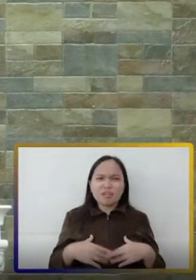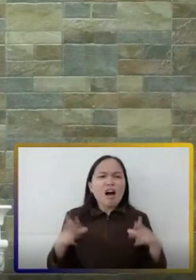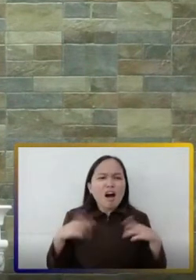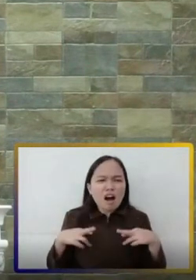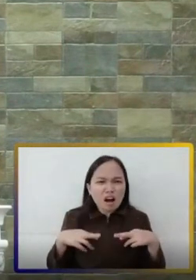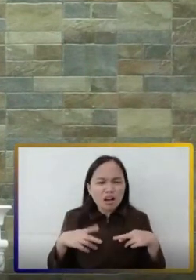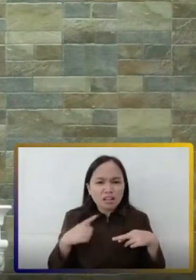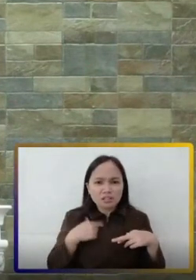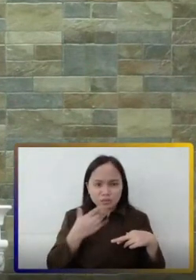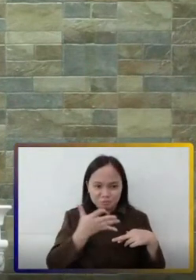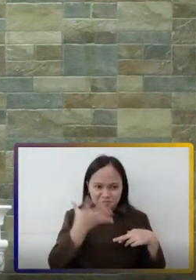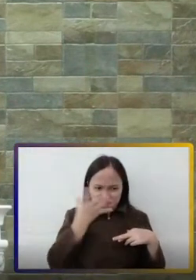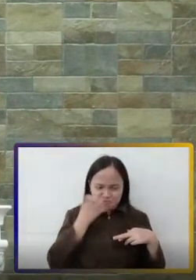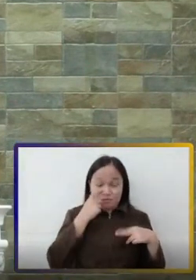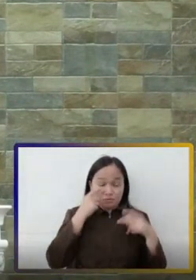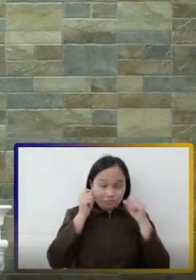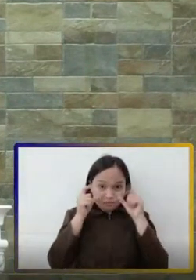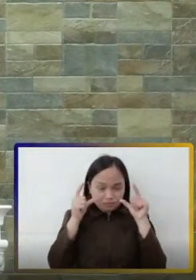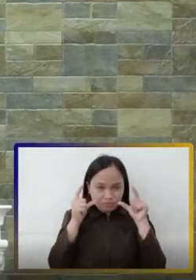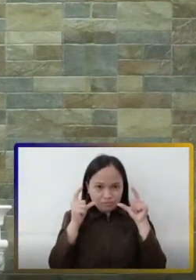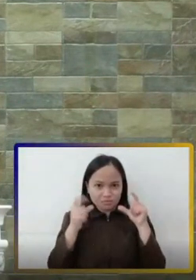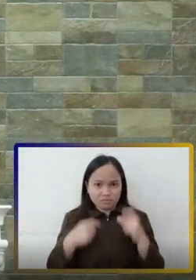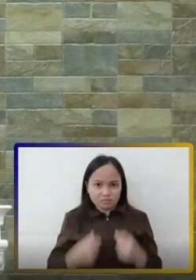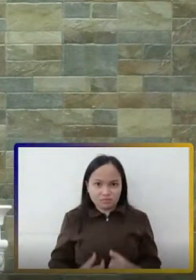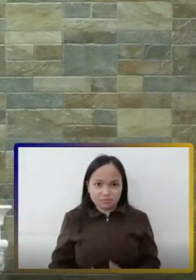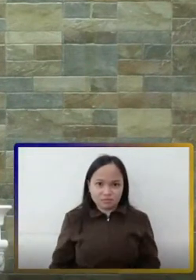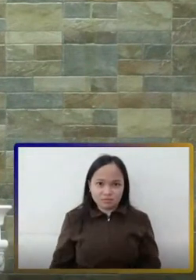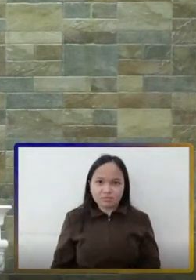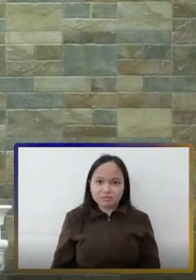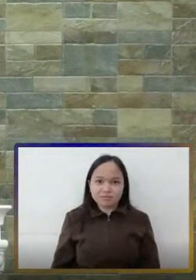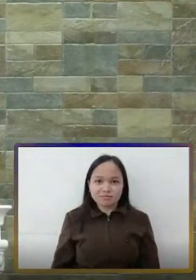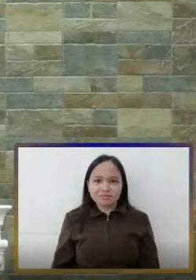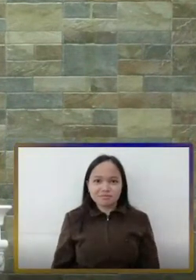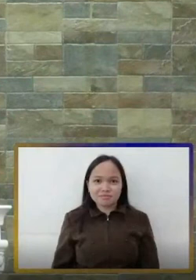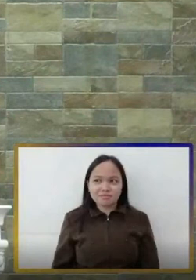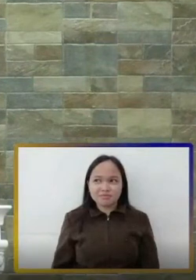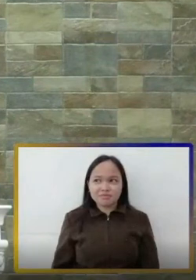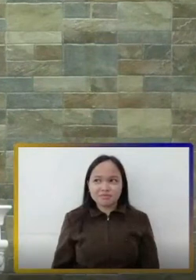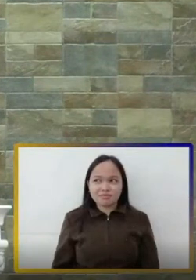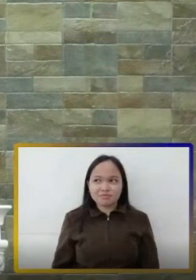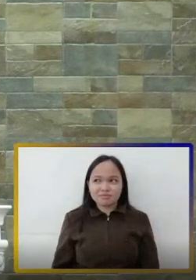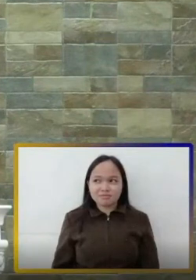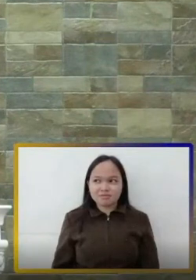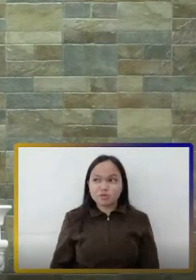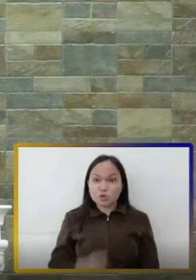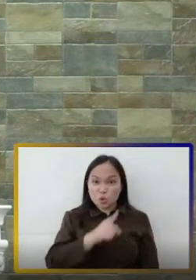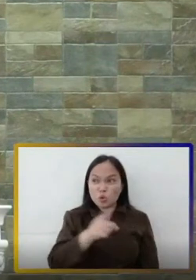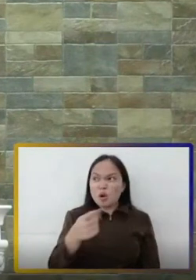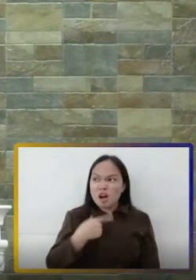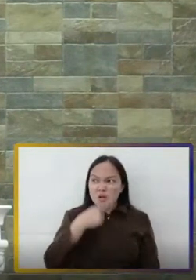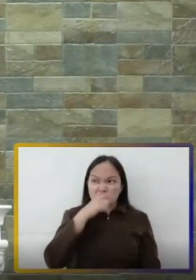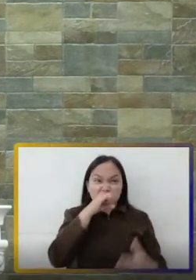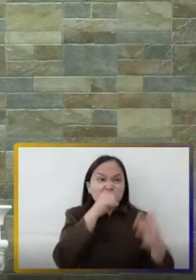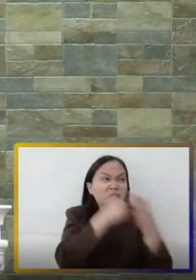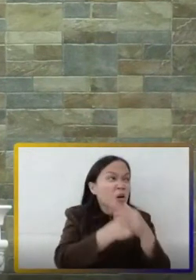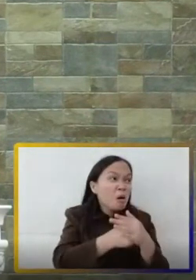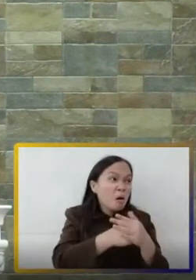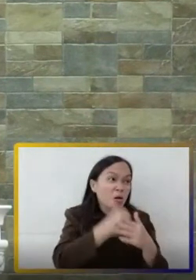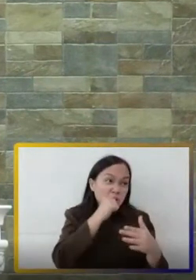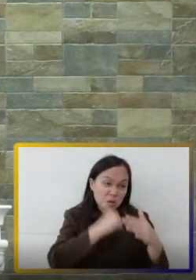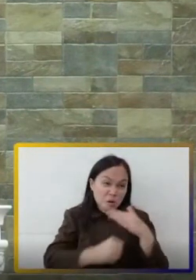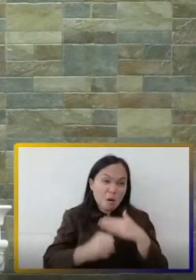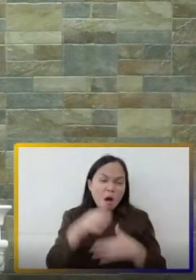Nakakatakot na nga ang mukha, palalakihin pa ang mata. Ita mo naman, siyempre napagod na nga yan dyan